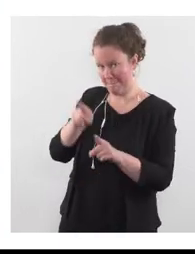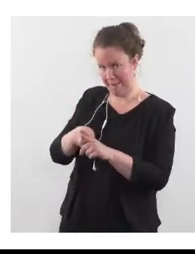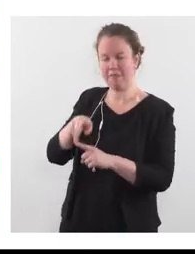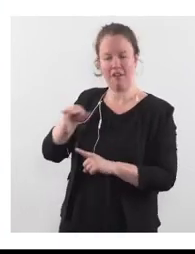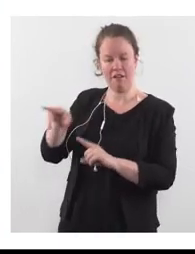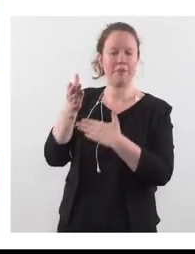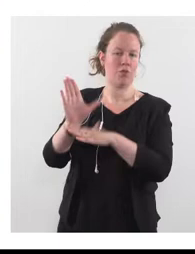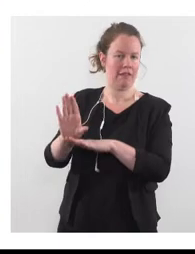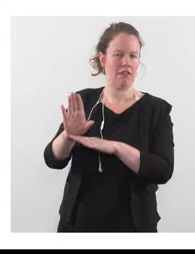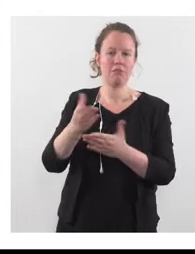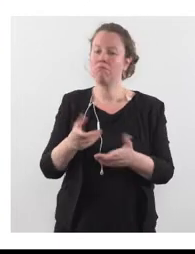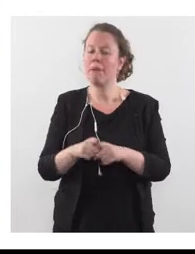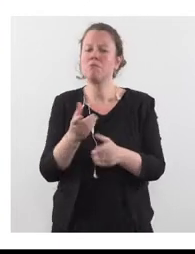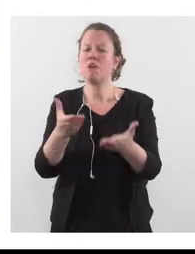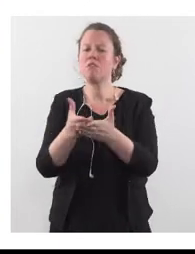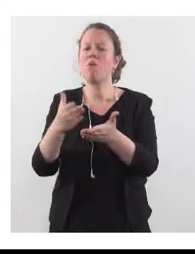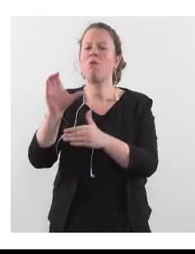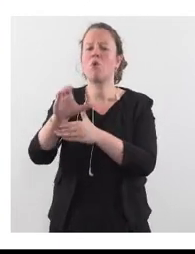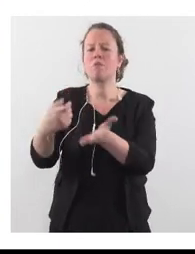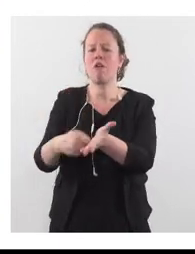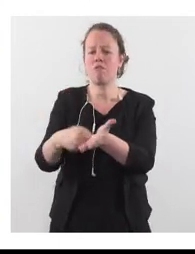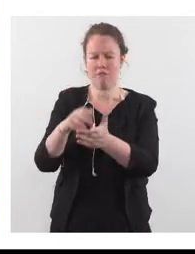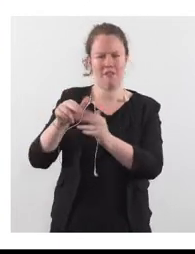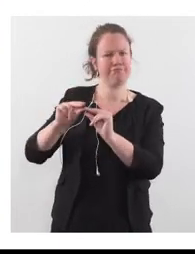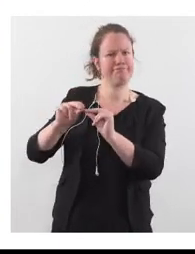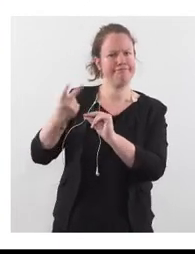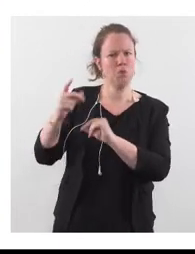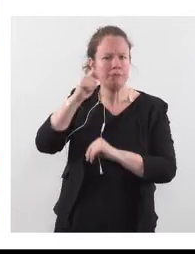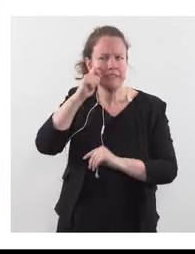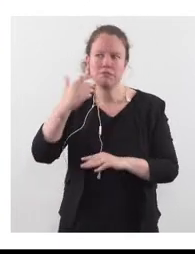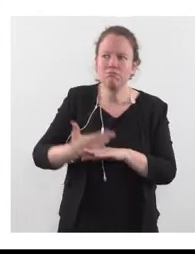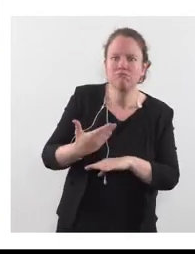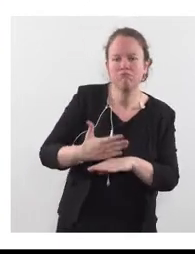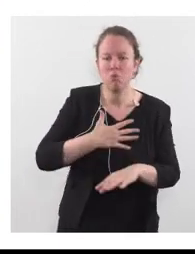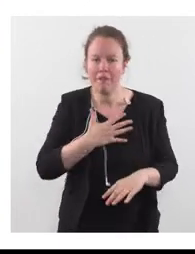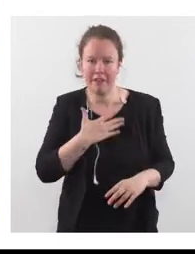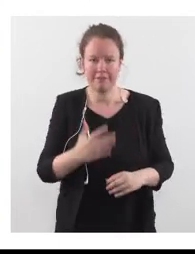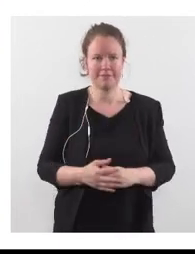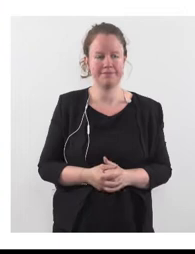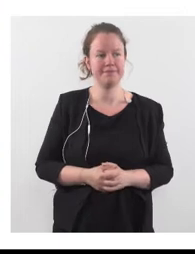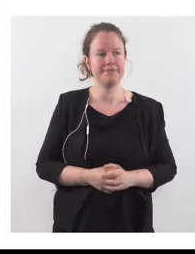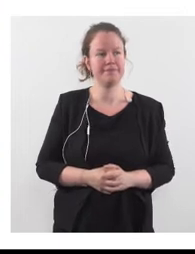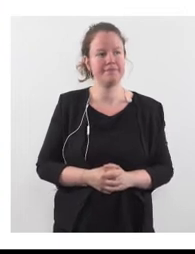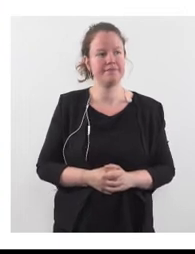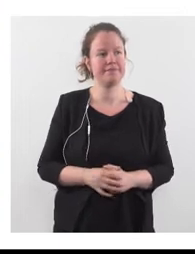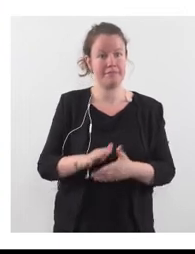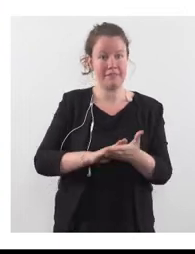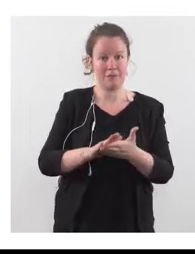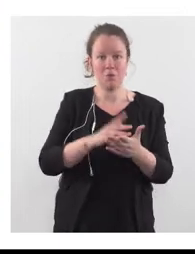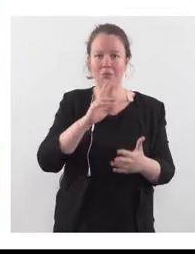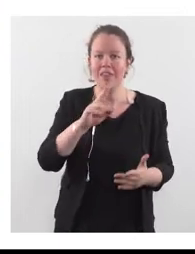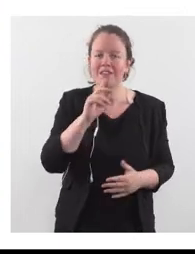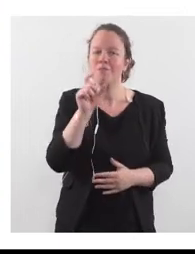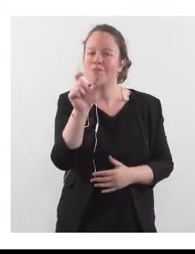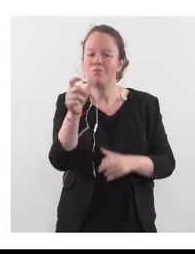dans ce même dossier, ainsi d'ailleurs que dans d'autres dossiers. Karine Alstrand-Oxambre, excusez-moi si j'écorche quelques